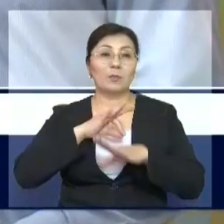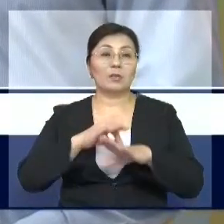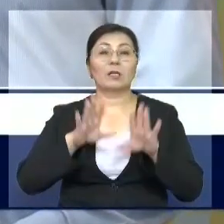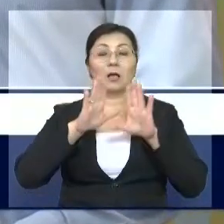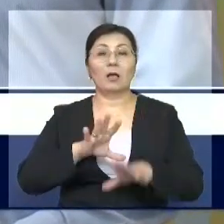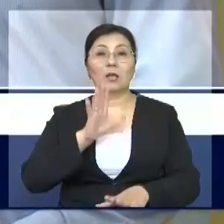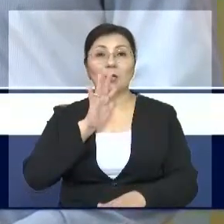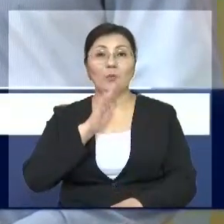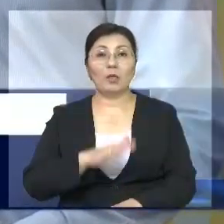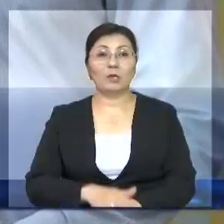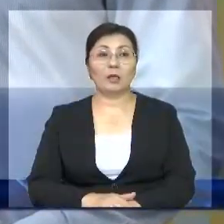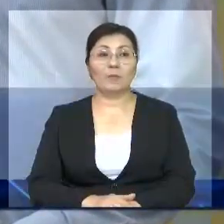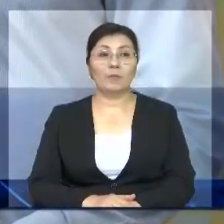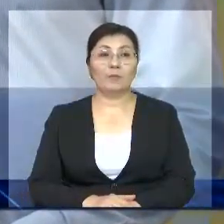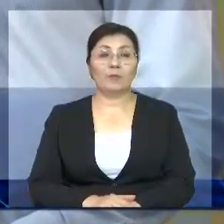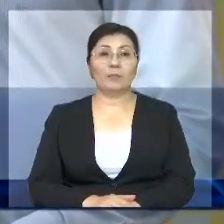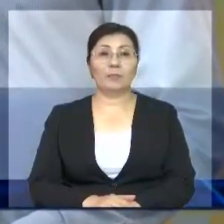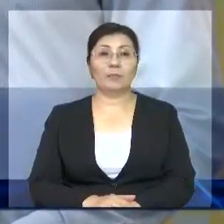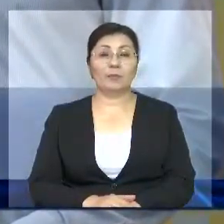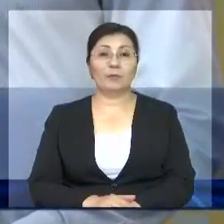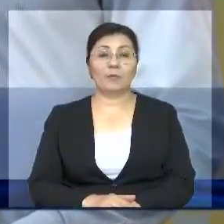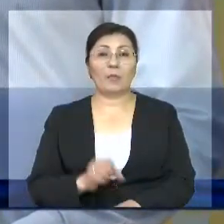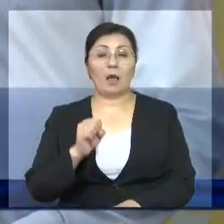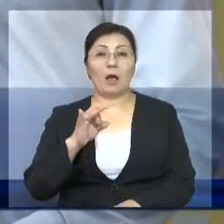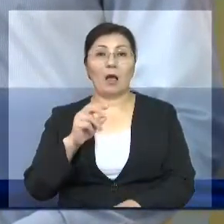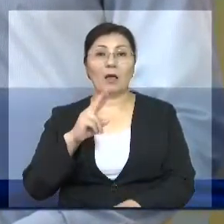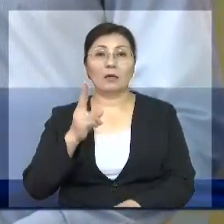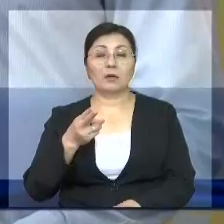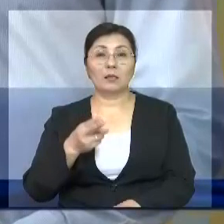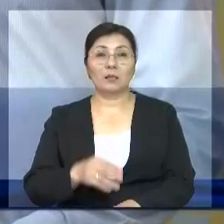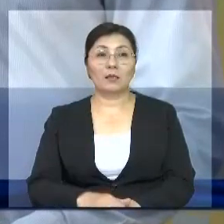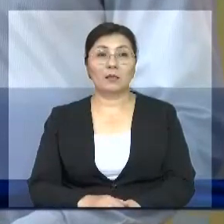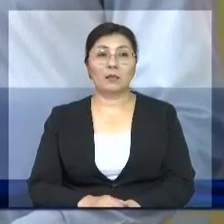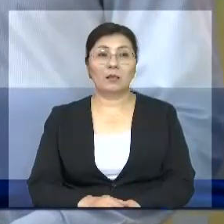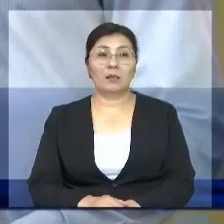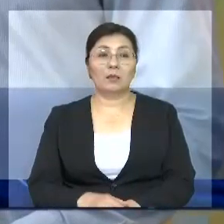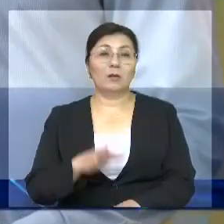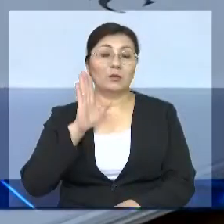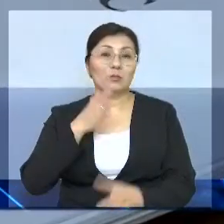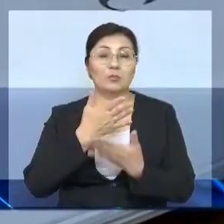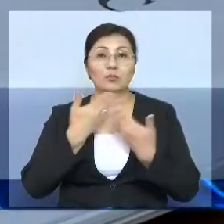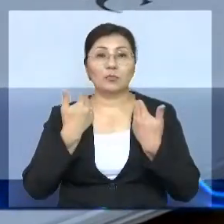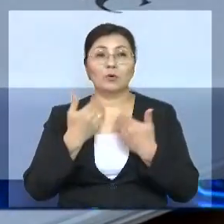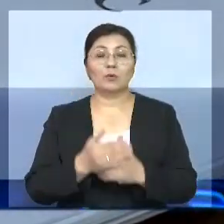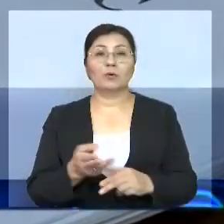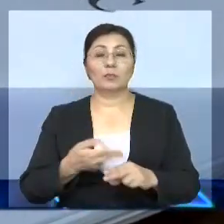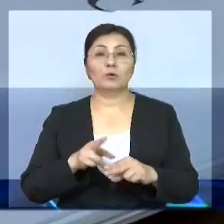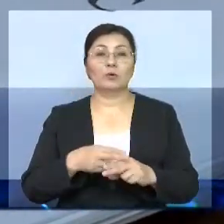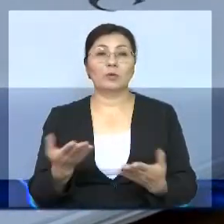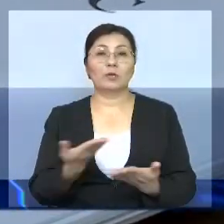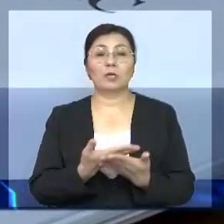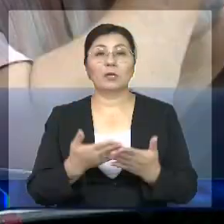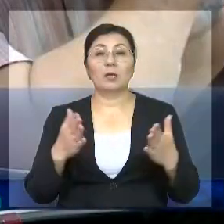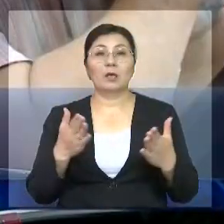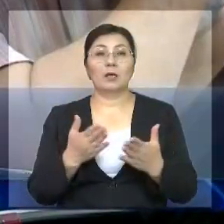уақытта бүгінгі күні қарайтын болсақ, ол арықтарда құрғақ ешқандай су жоқ. Сол себепті біз ойлаймыз,